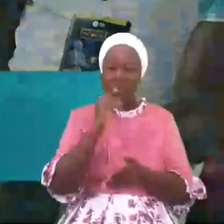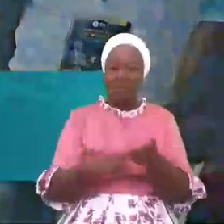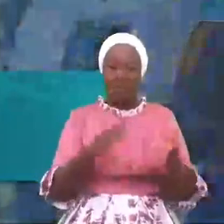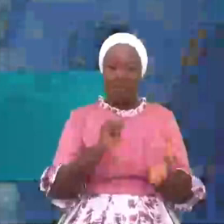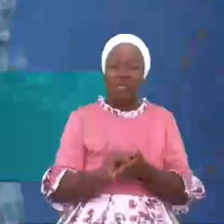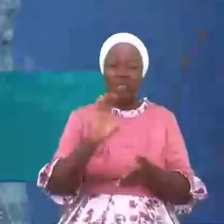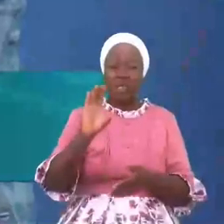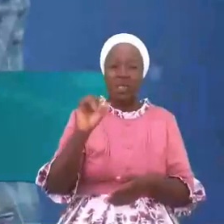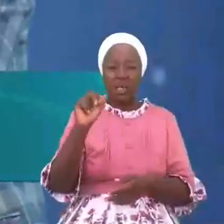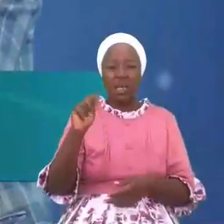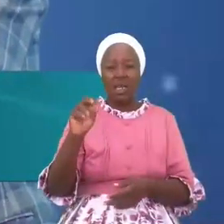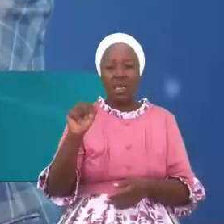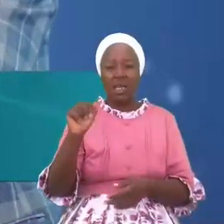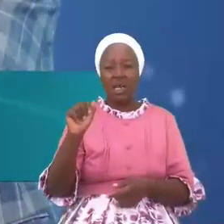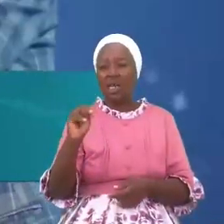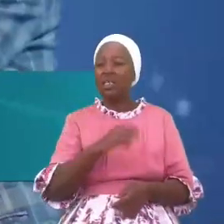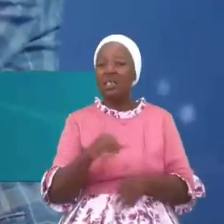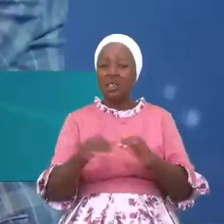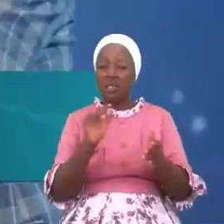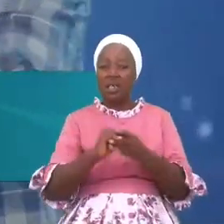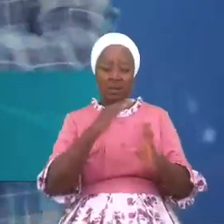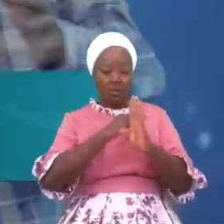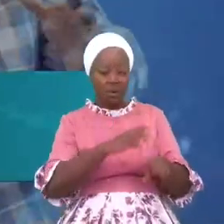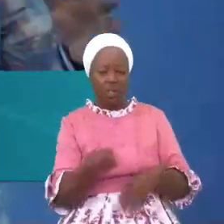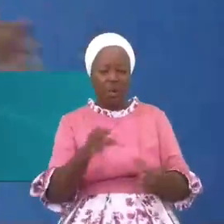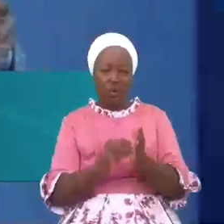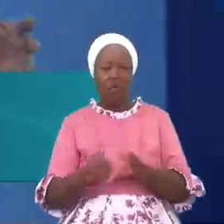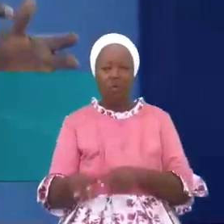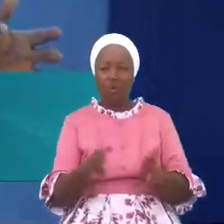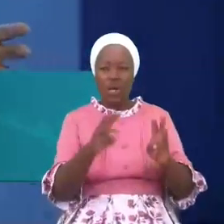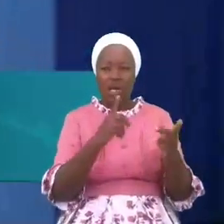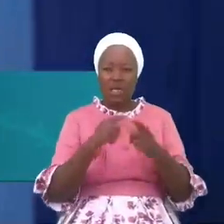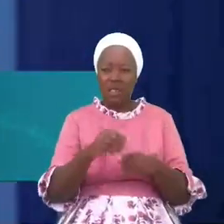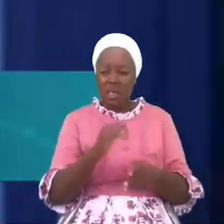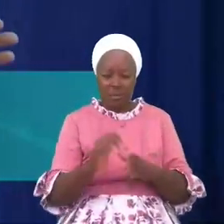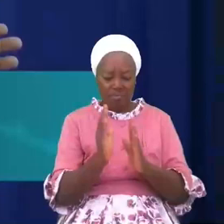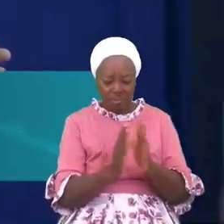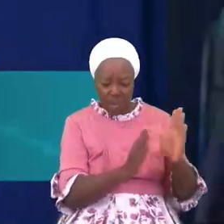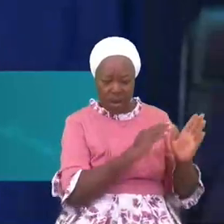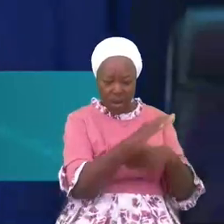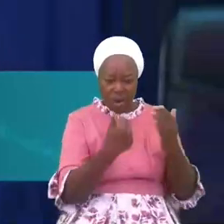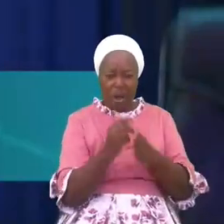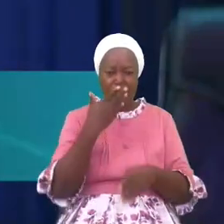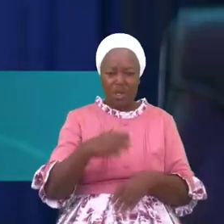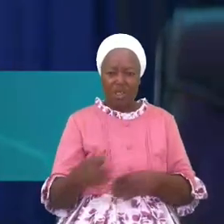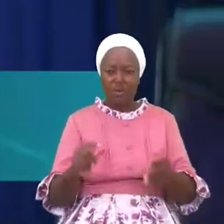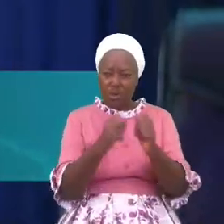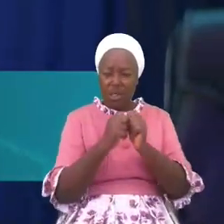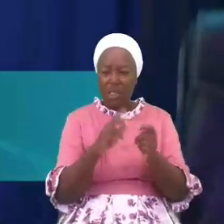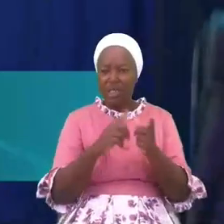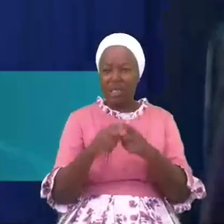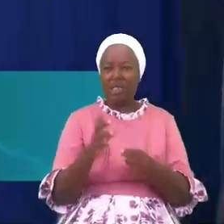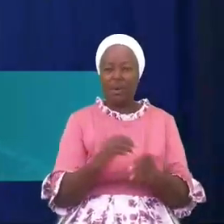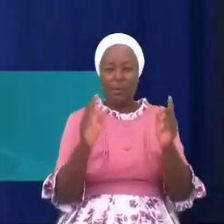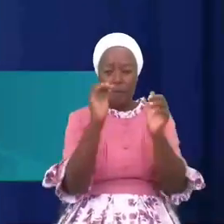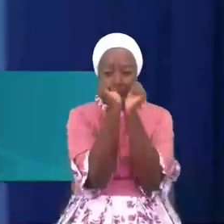quand ils ont bloqué, ils ont eu de confédération, ils ont eu ce que nous appelons le complot, et ils se sont